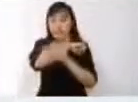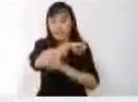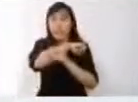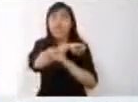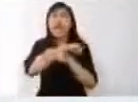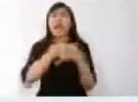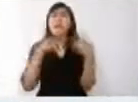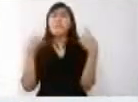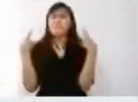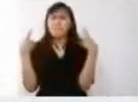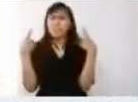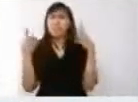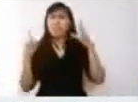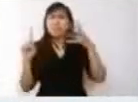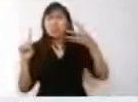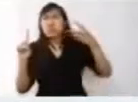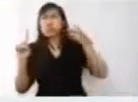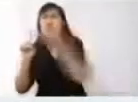nationals